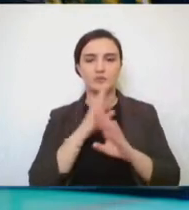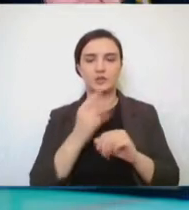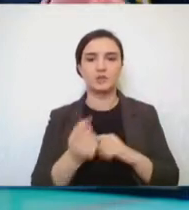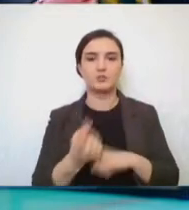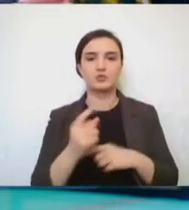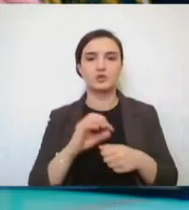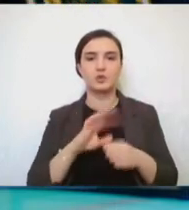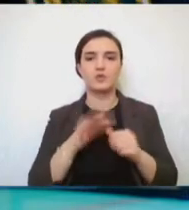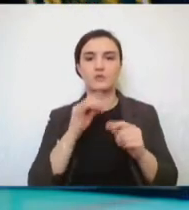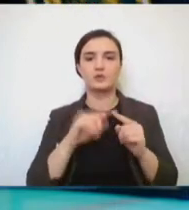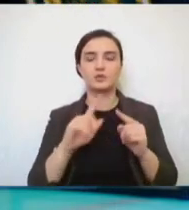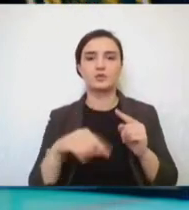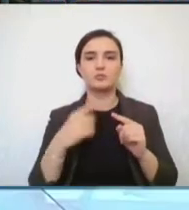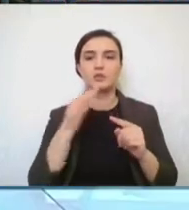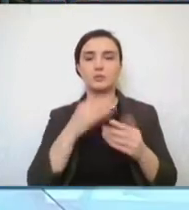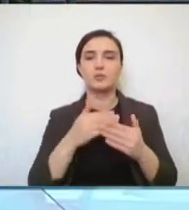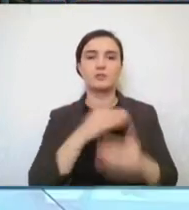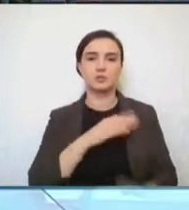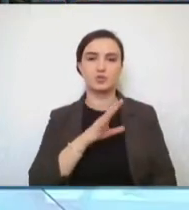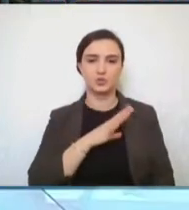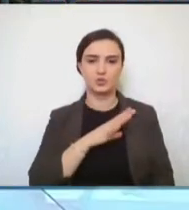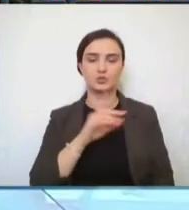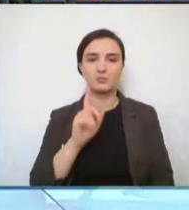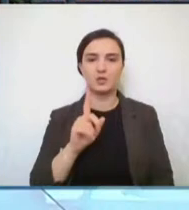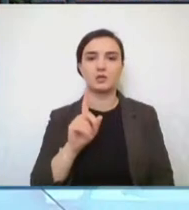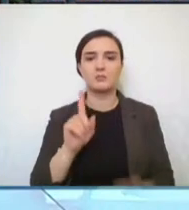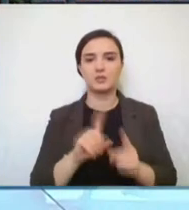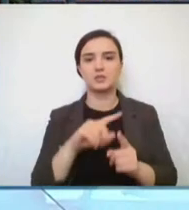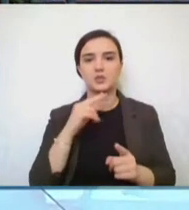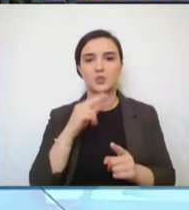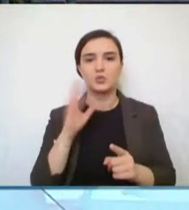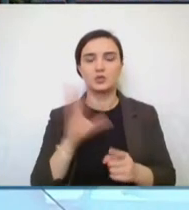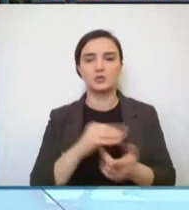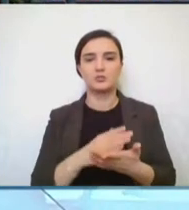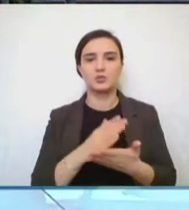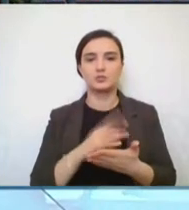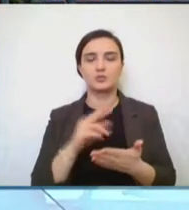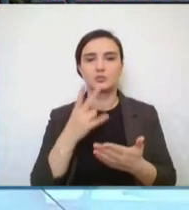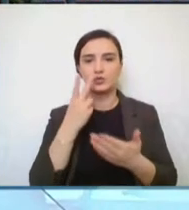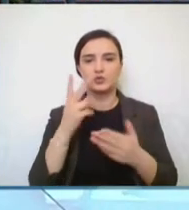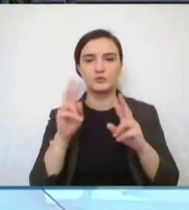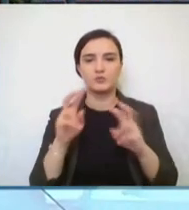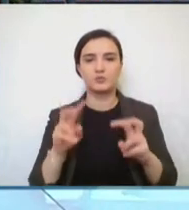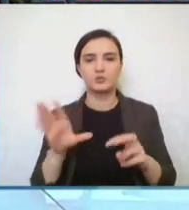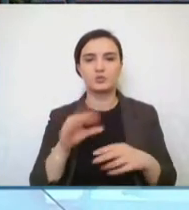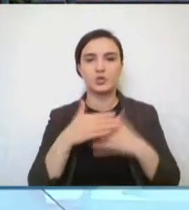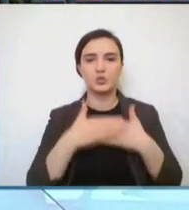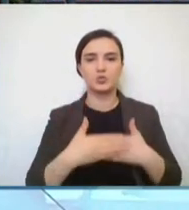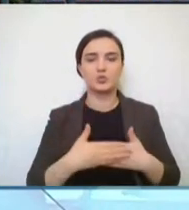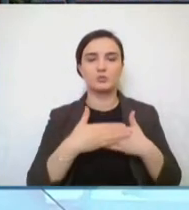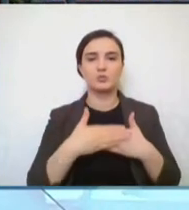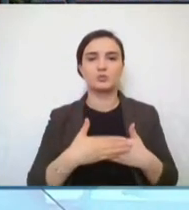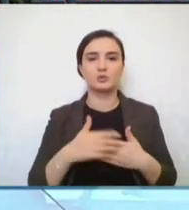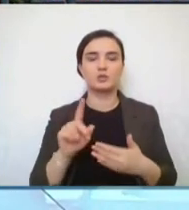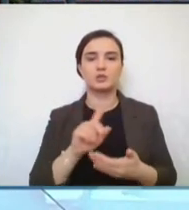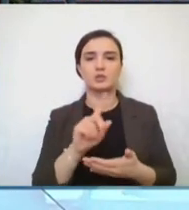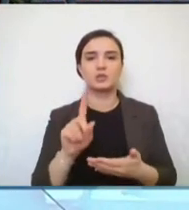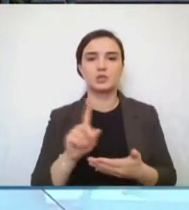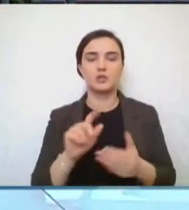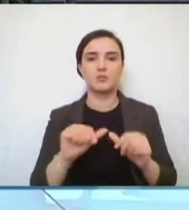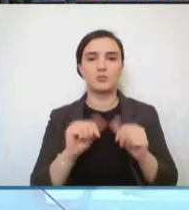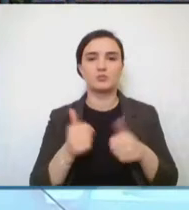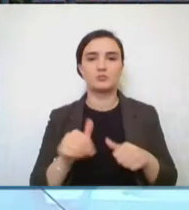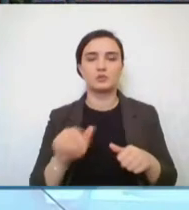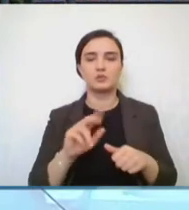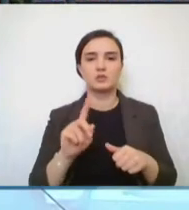მას მანამდეც ჰქონდა, მაგრამ მაინც საყურადღებოა ეს და უნდა შევაფასოთ ეხოსკოპიურად რა სახის და რა დონის